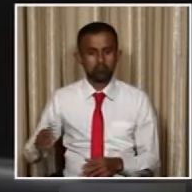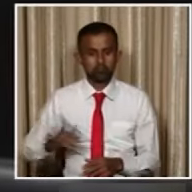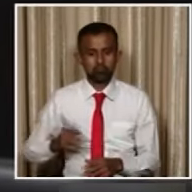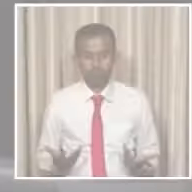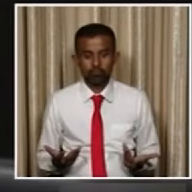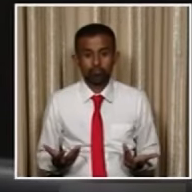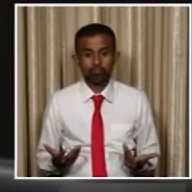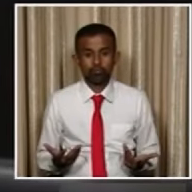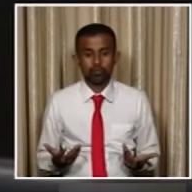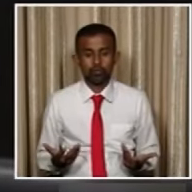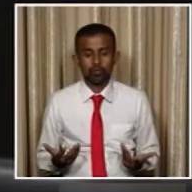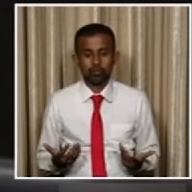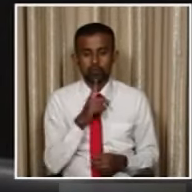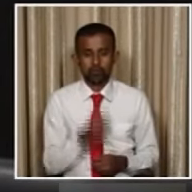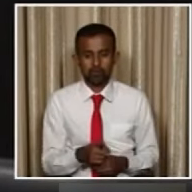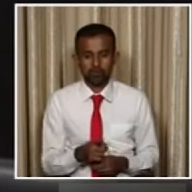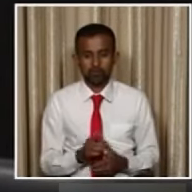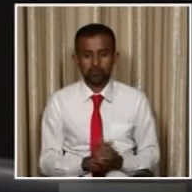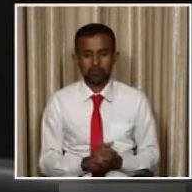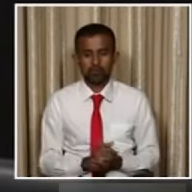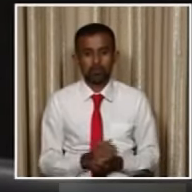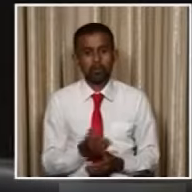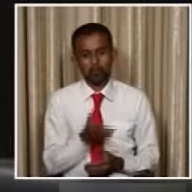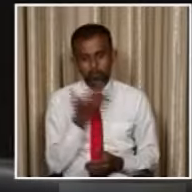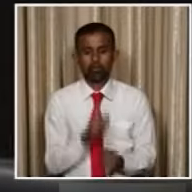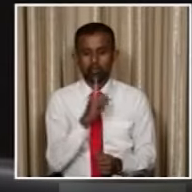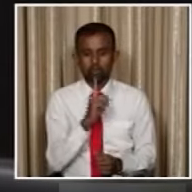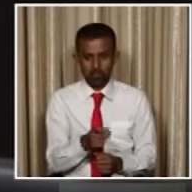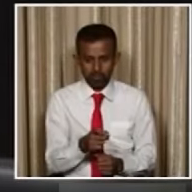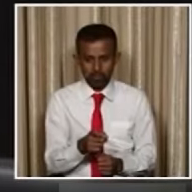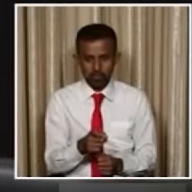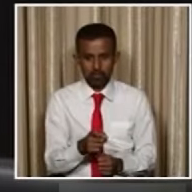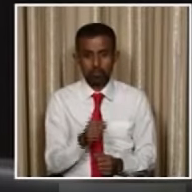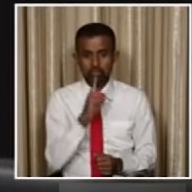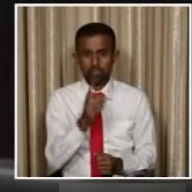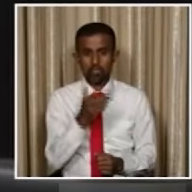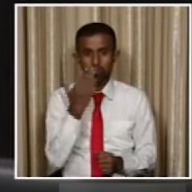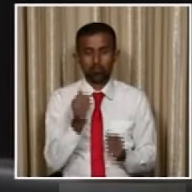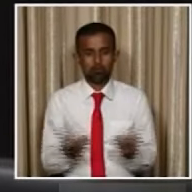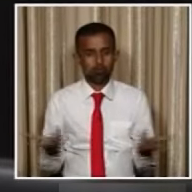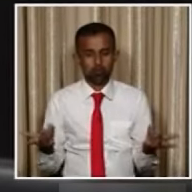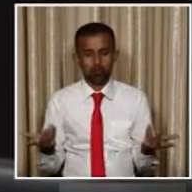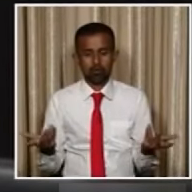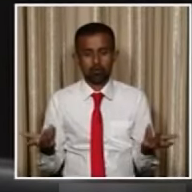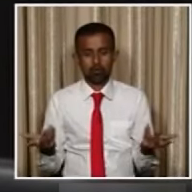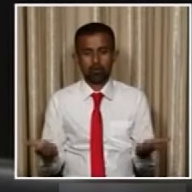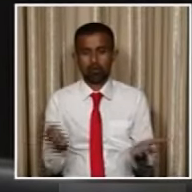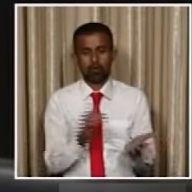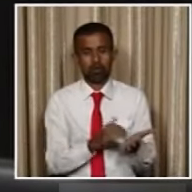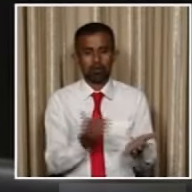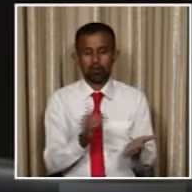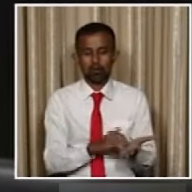වුණ දේමයි. අපි කියන්නේ කරන්න පුළුවන් දෙයක් කියන්න පුළුවන් දෙයක් කරේ නැත්නම් නැවත